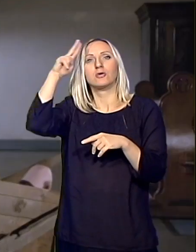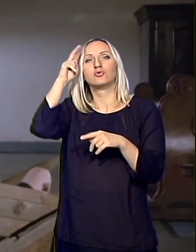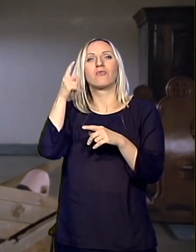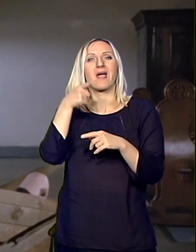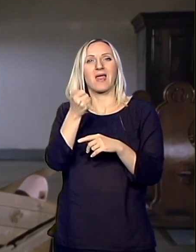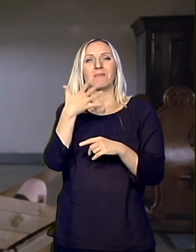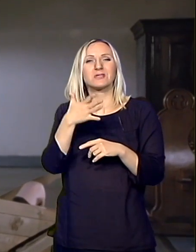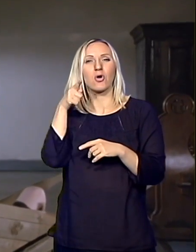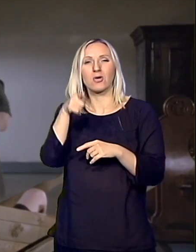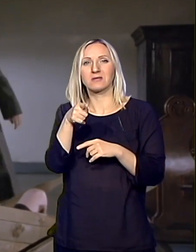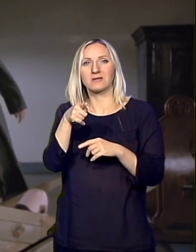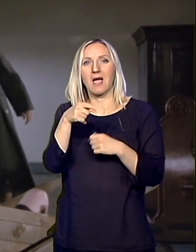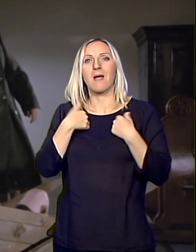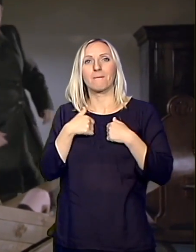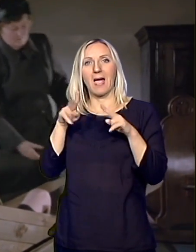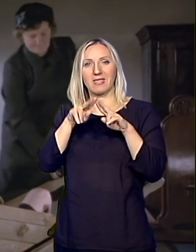Vitezdu.